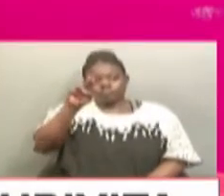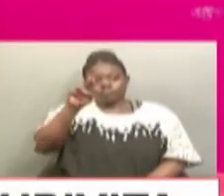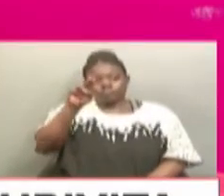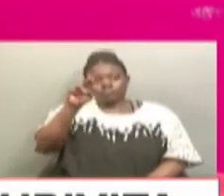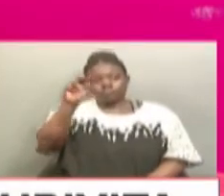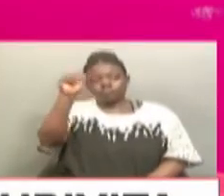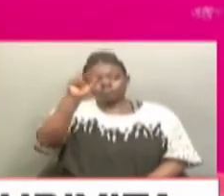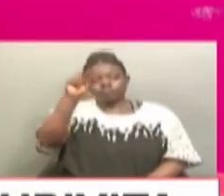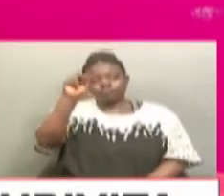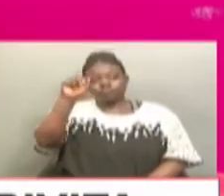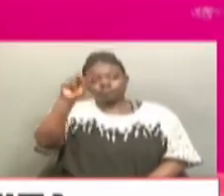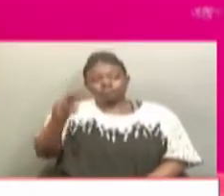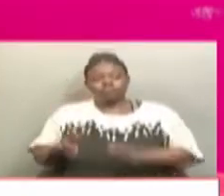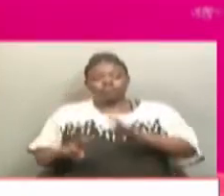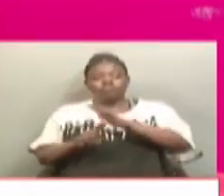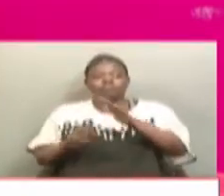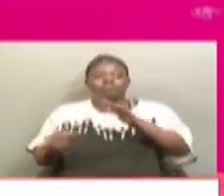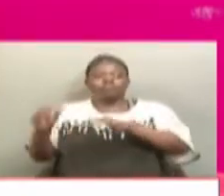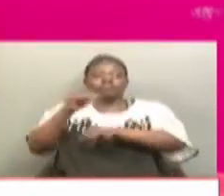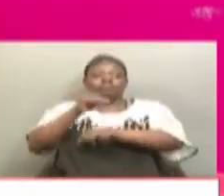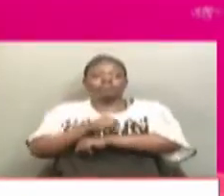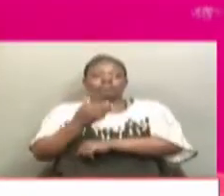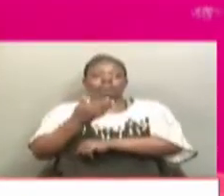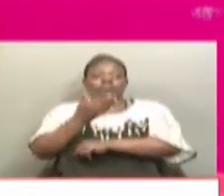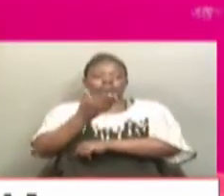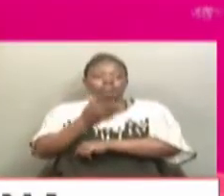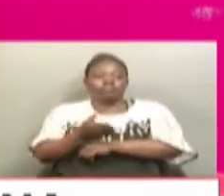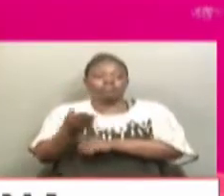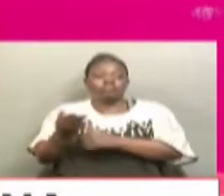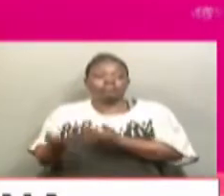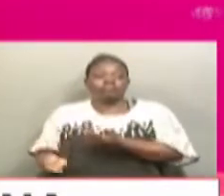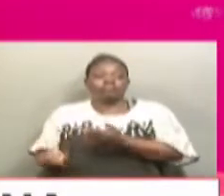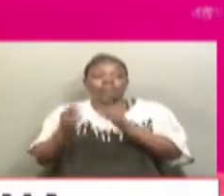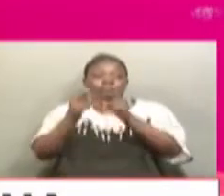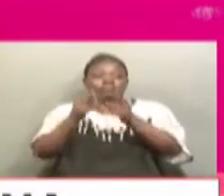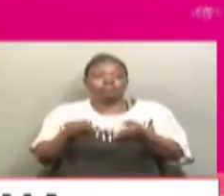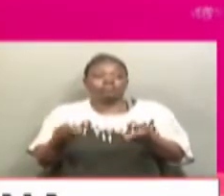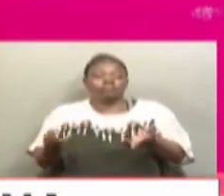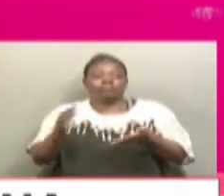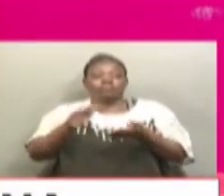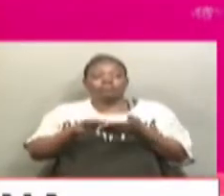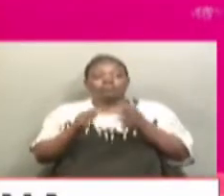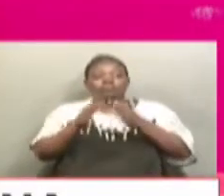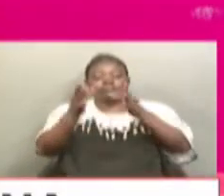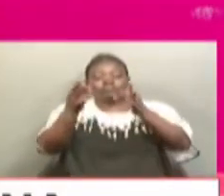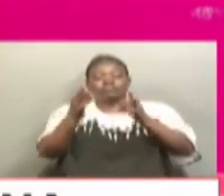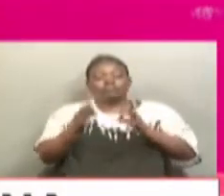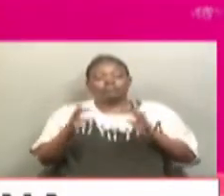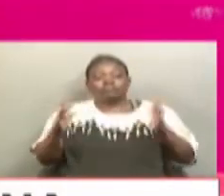Vocational High School, era ng'alina essuubi ery'okubiyita afuuka yinginiya oba omubalirizi w'ebitabo.